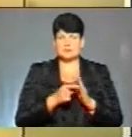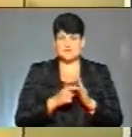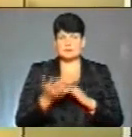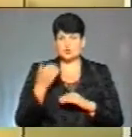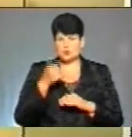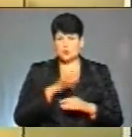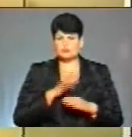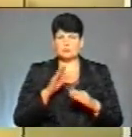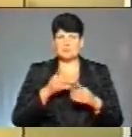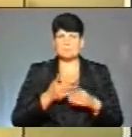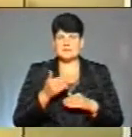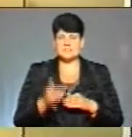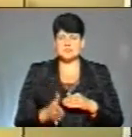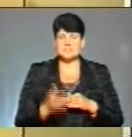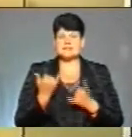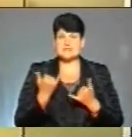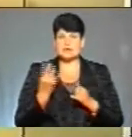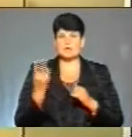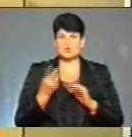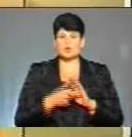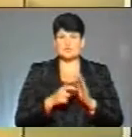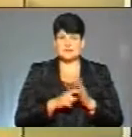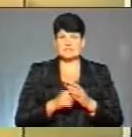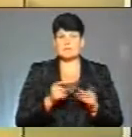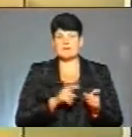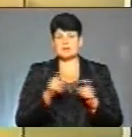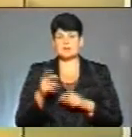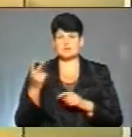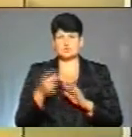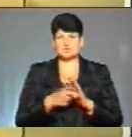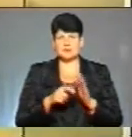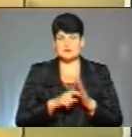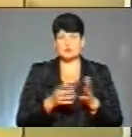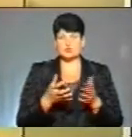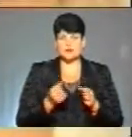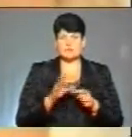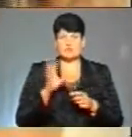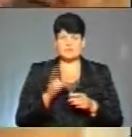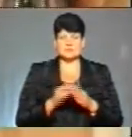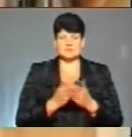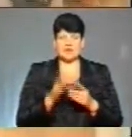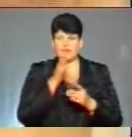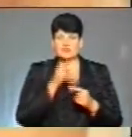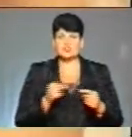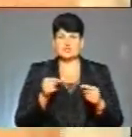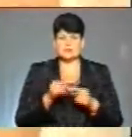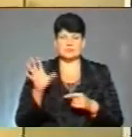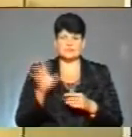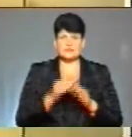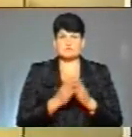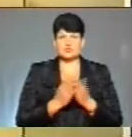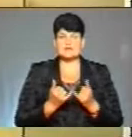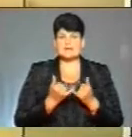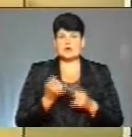року були пізніше. Зараз другокласники, оці, які перейшли в 2 клас, отримують всі підручники вчасно. Всі підручники, зокрема і